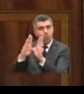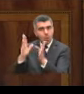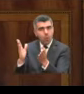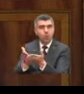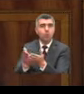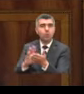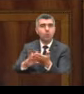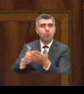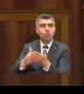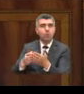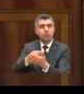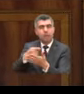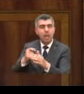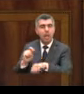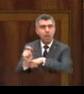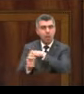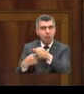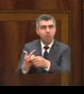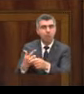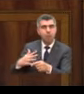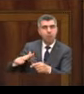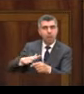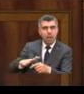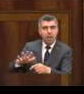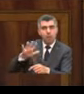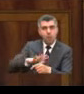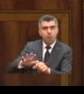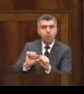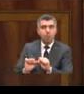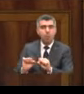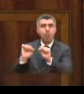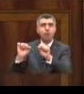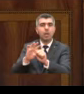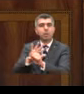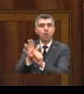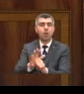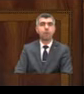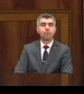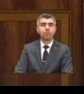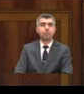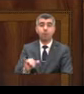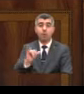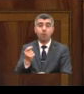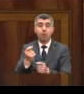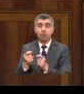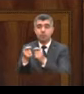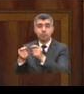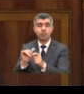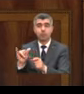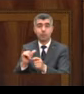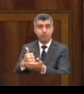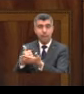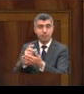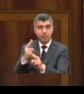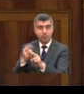الاقتصادي، اغلبيتها في العالم القروي، اغلبيتها في مواجهه والهشاشه. ففين مشاو هاد الفلوس؟ عند من تعطاو؟ هذا ماشي دعم، هذا